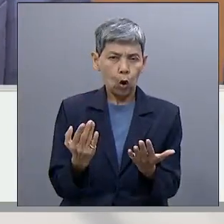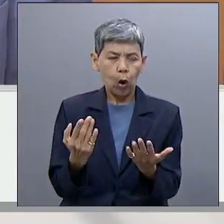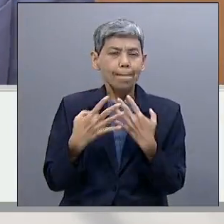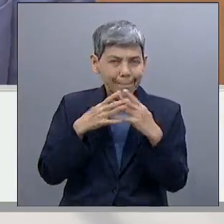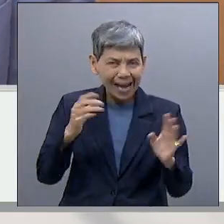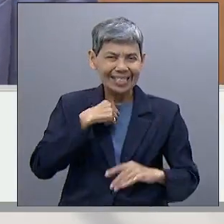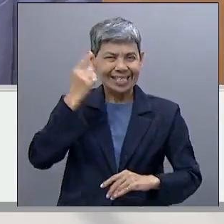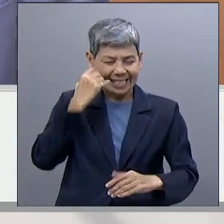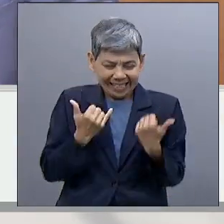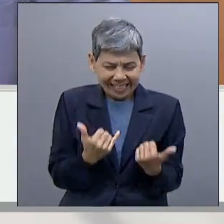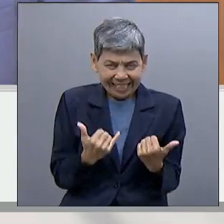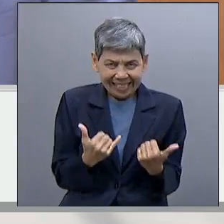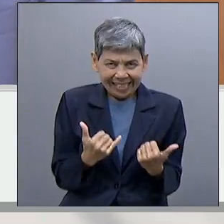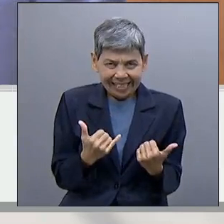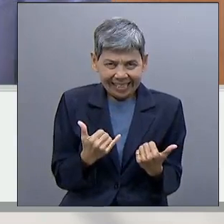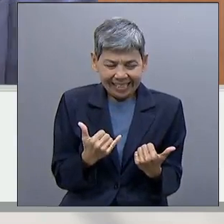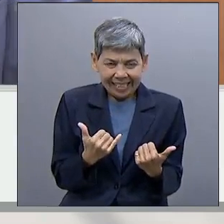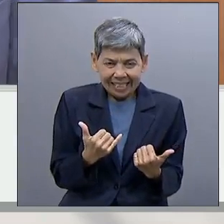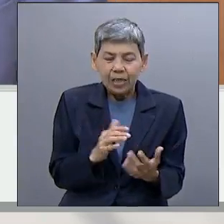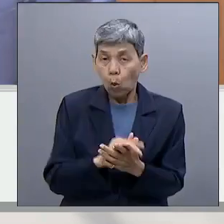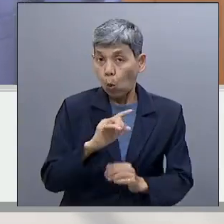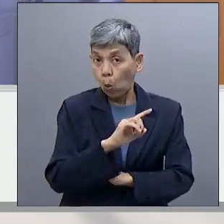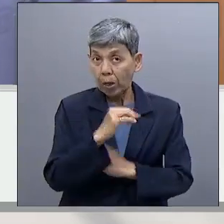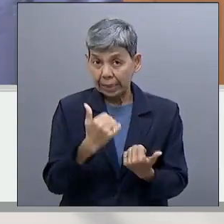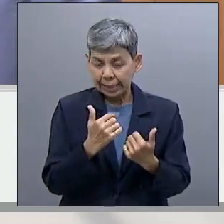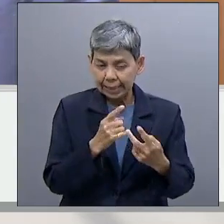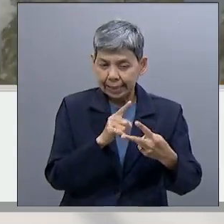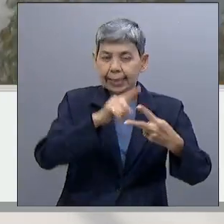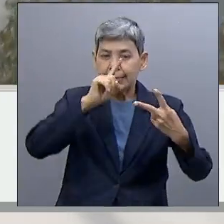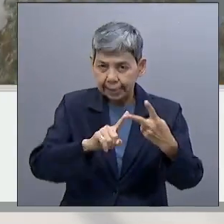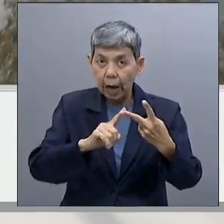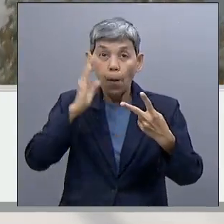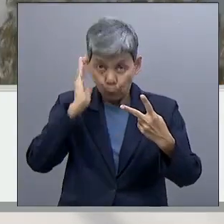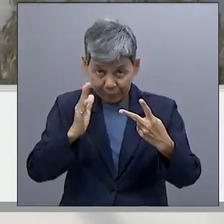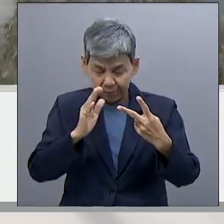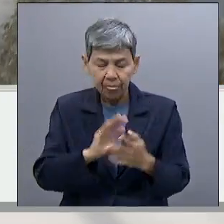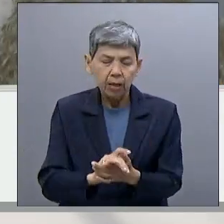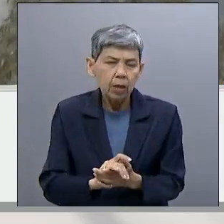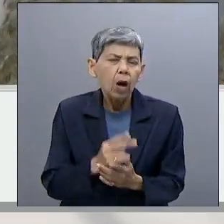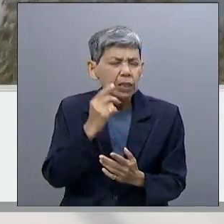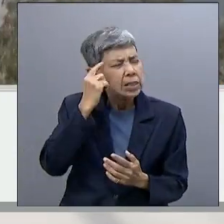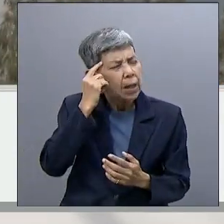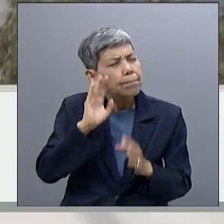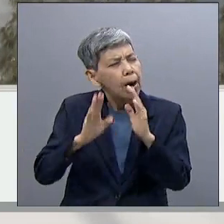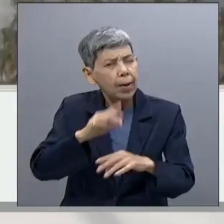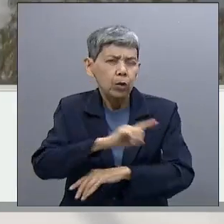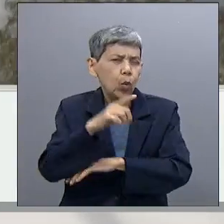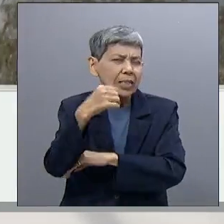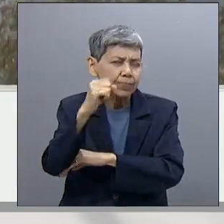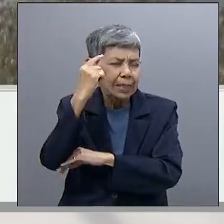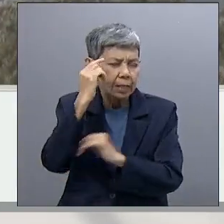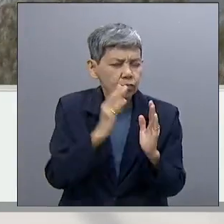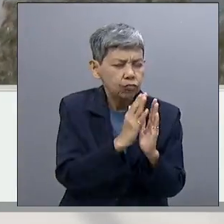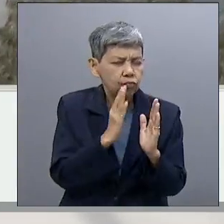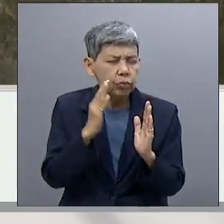ริ่มนับตั้งแต่วันนี้หนึ่งวันที่หนึ่งนะและพรุ่งนี้ก็คือวันที่2แต่ยังช้าก็บอกประมาณ10วันนะ